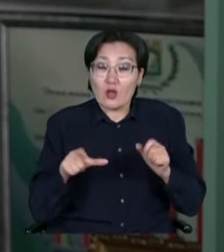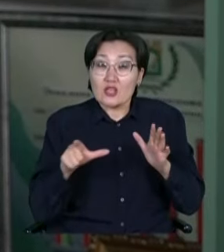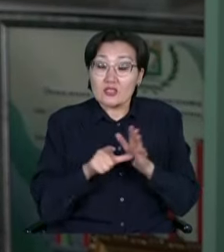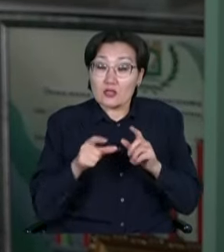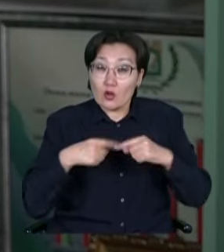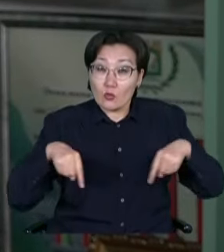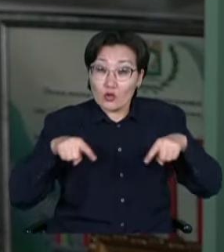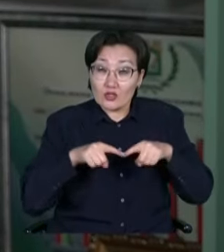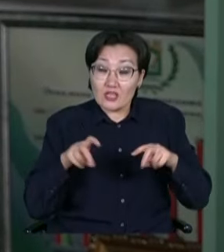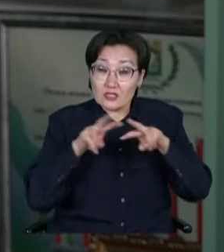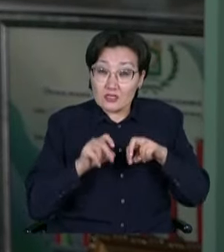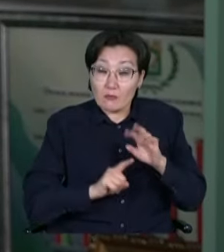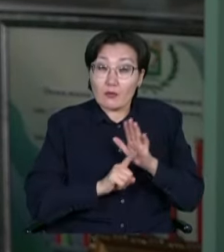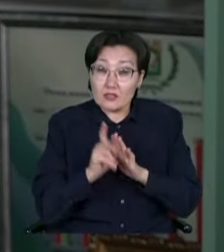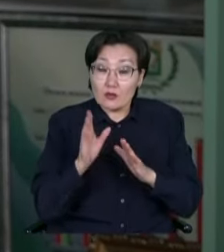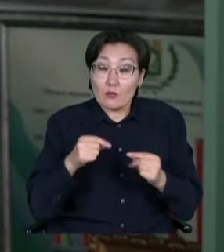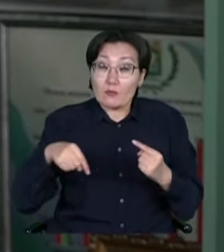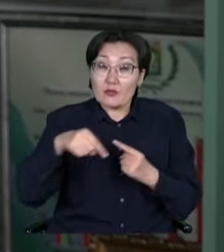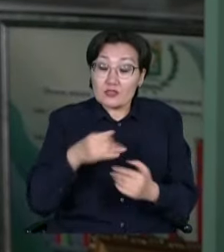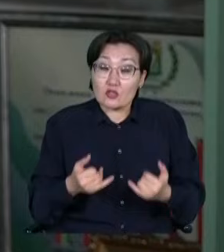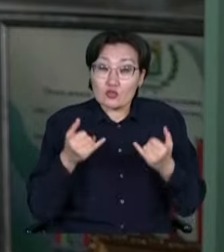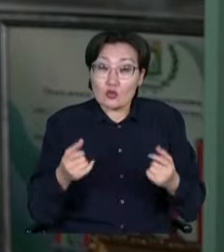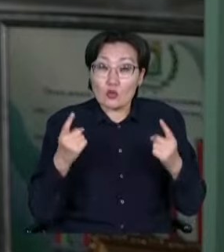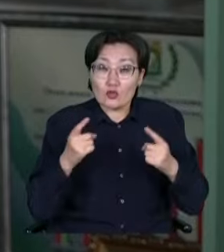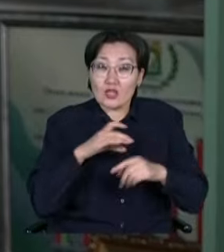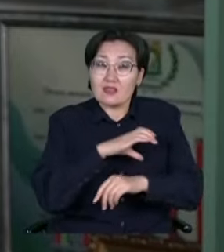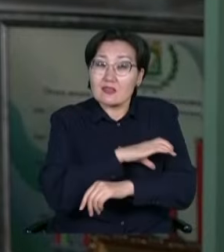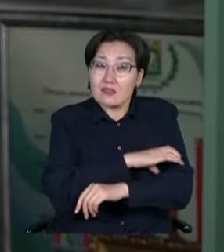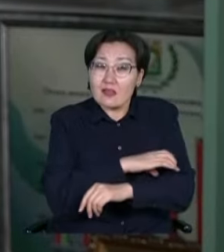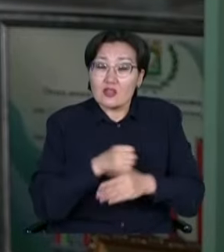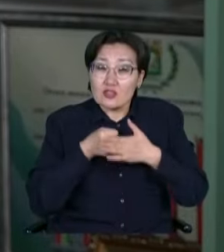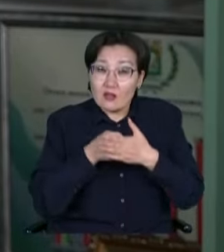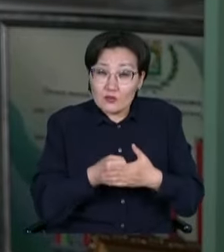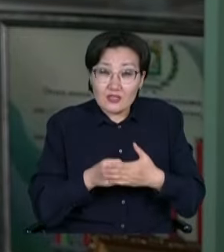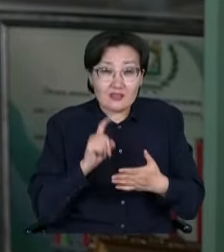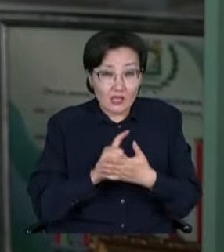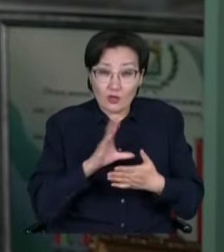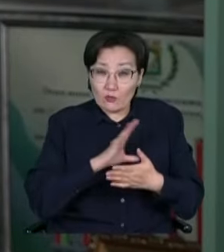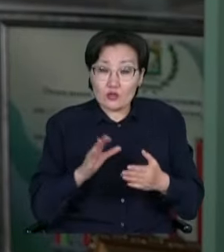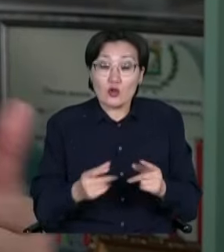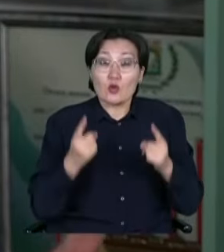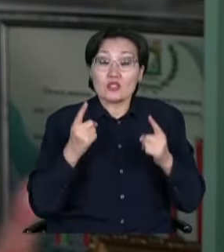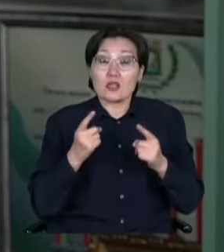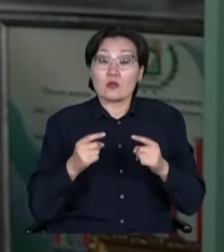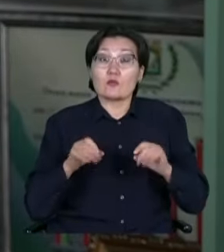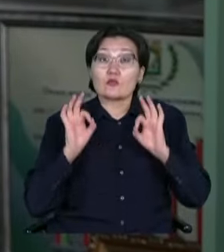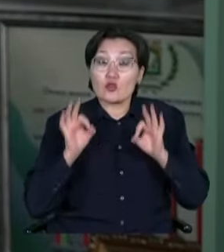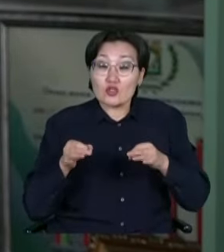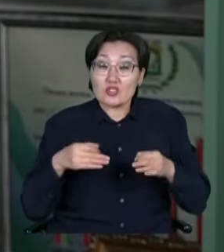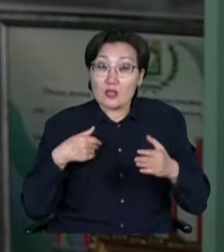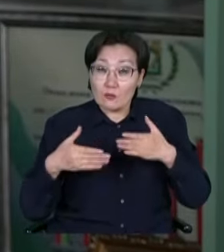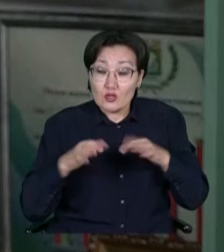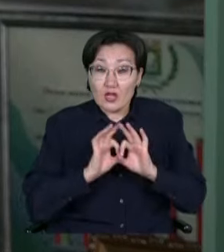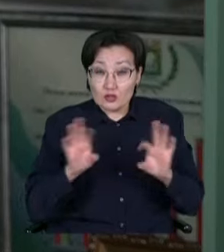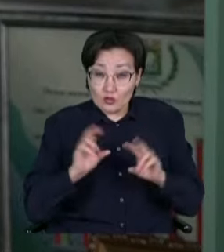болады. Осының барлығы енді бизнес үшін үлкен қысым түсірмеуі керек. Үлкен қысым түсірілмей, үлкен жақсы коммуникациялық